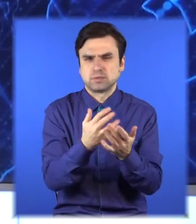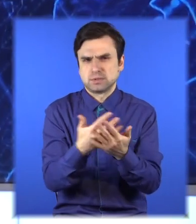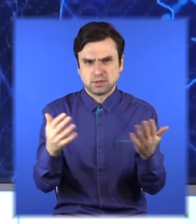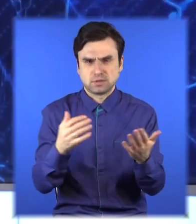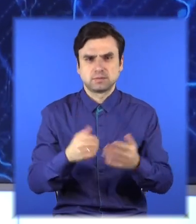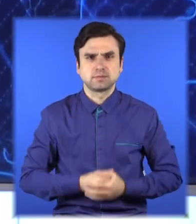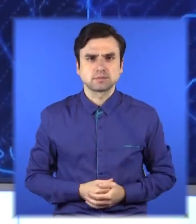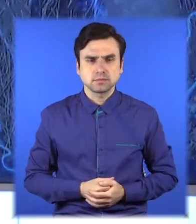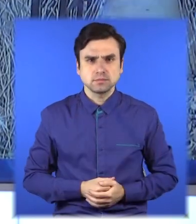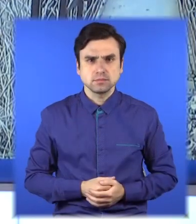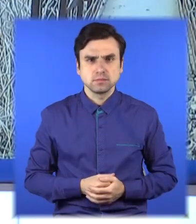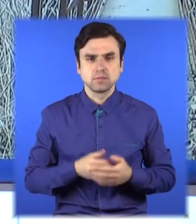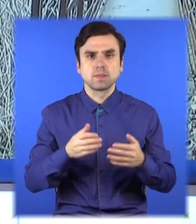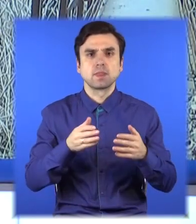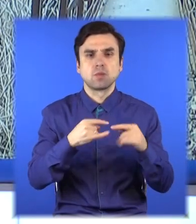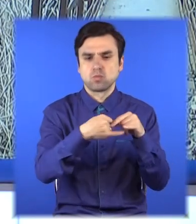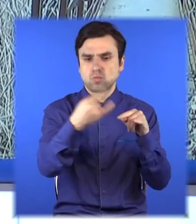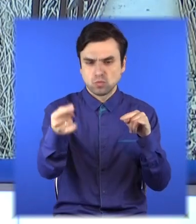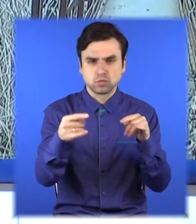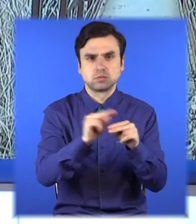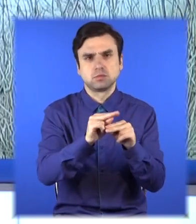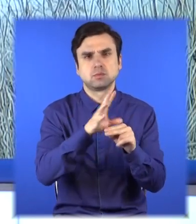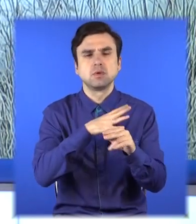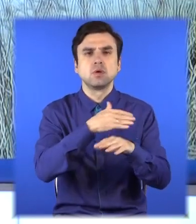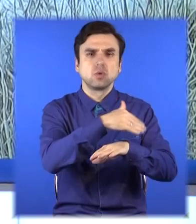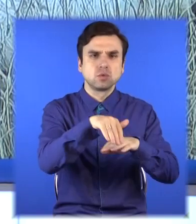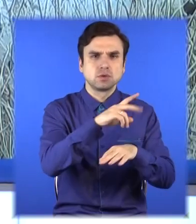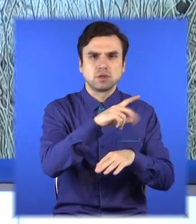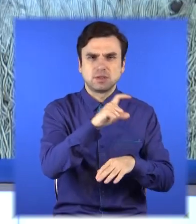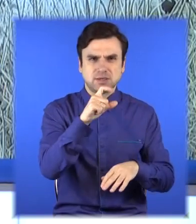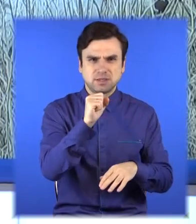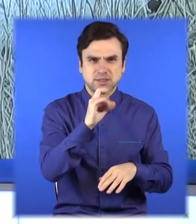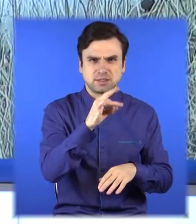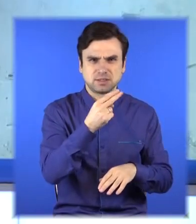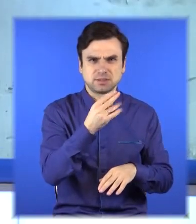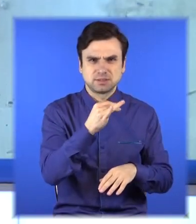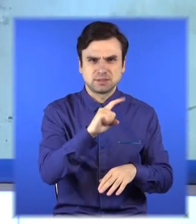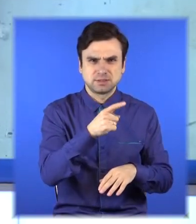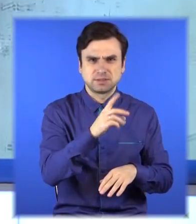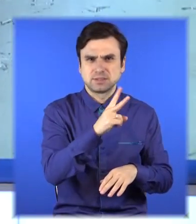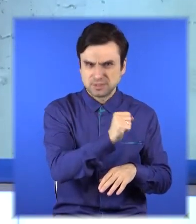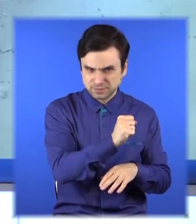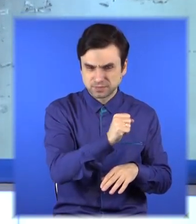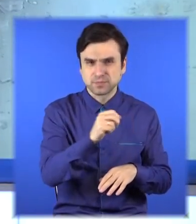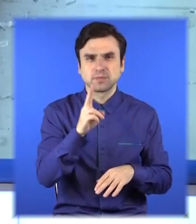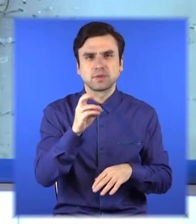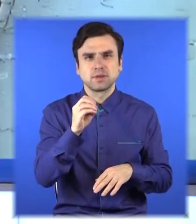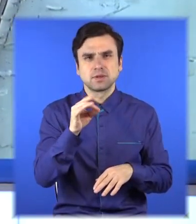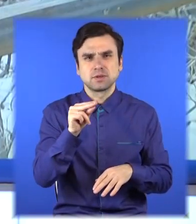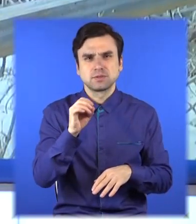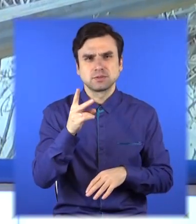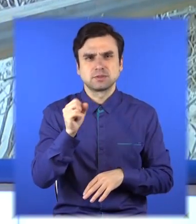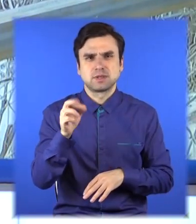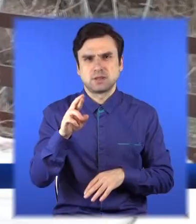Полагодили пішохідний міст. Мова йде про перехід з вулиці Харцизька на вулицю Керченська, що в Саксаганському районі. Ремонтні роботи